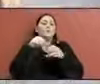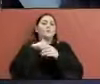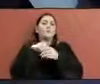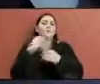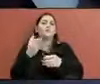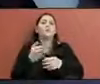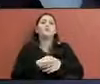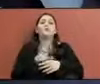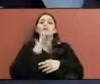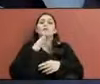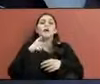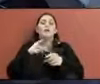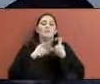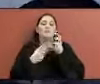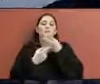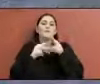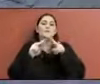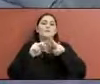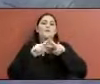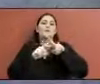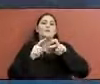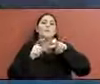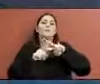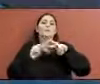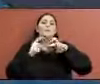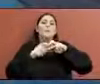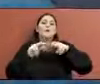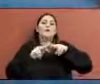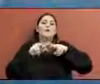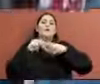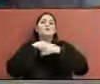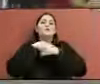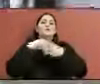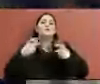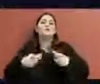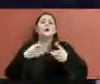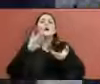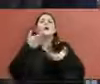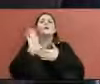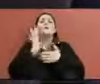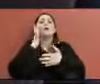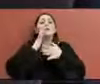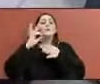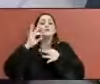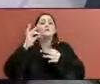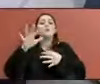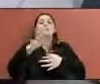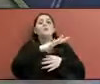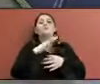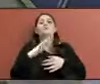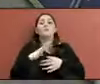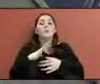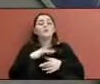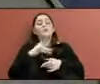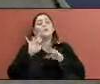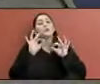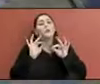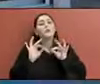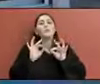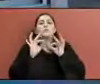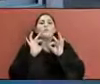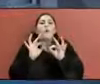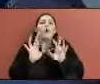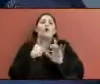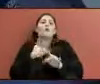Seka Park'ın içerisindeki sismoloji merkezinde bilmiyorum eğer gitmeyen vatandaşlarımız varsa mutlaka orada gitsinler ve